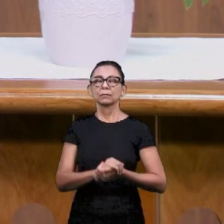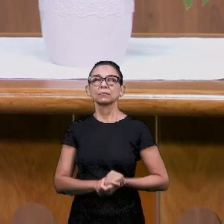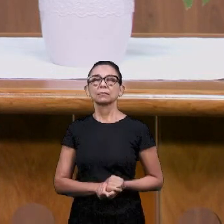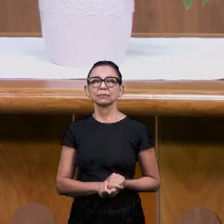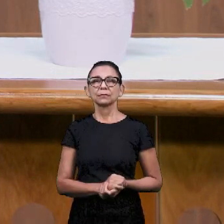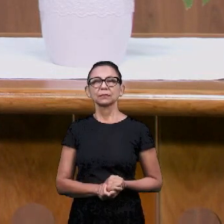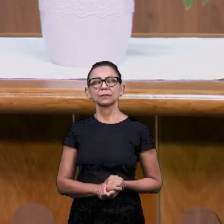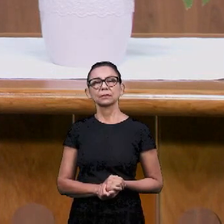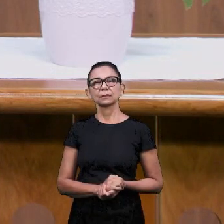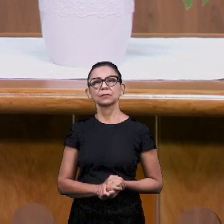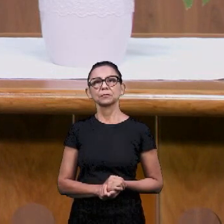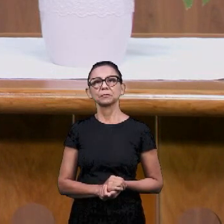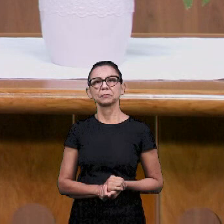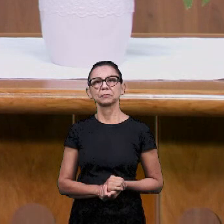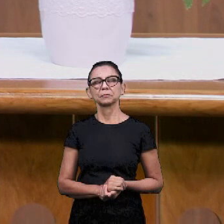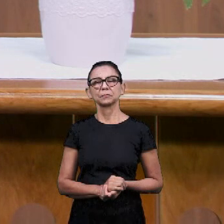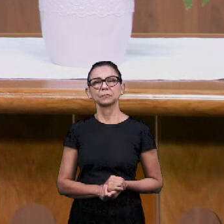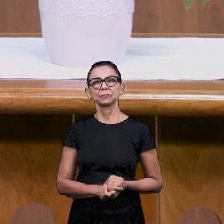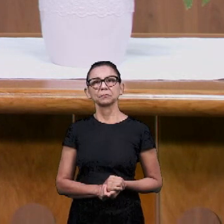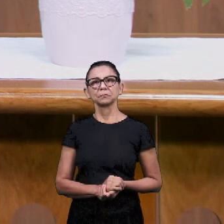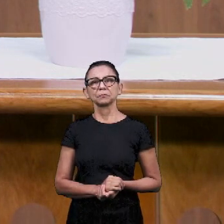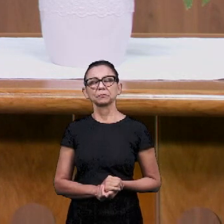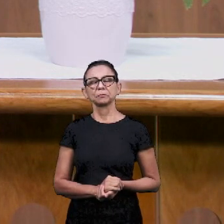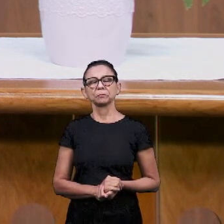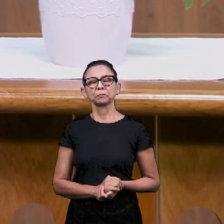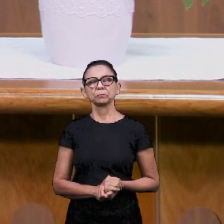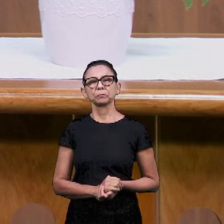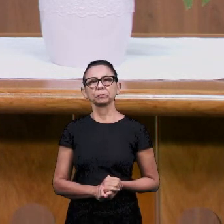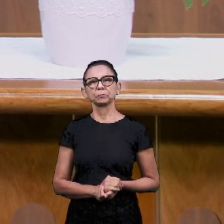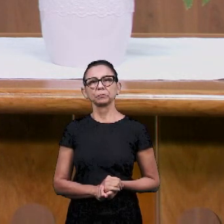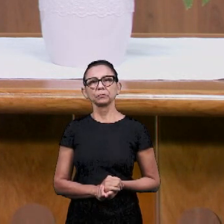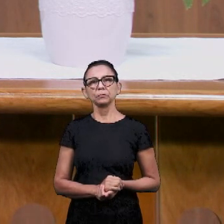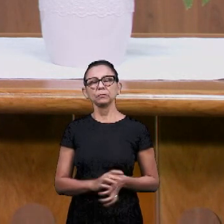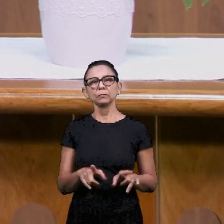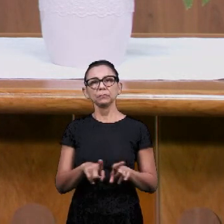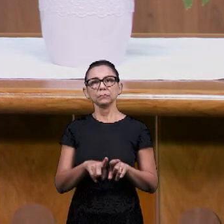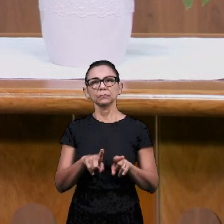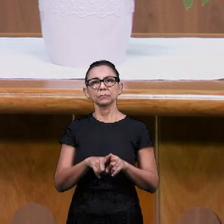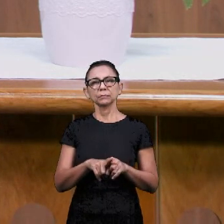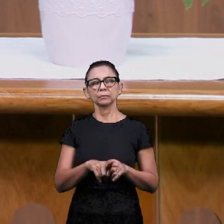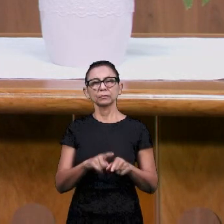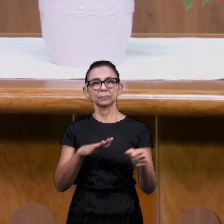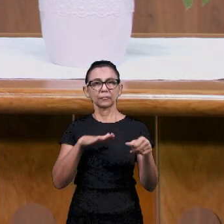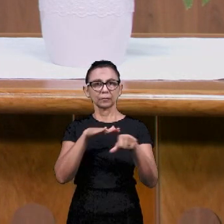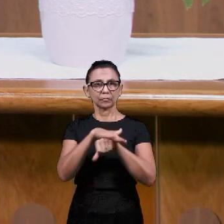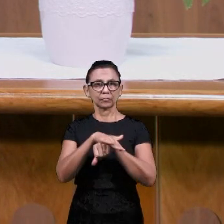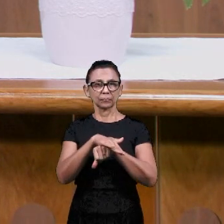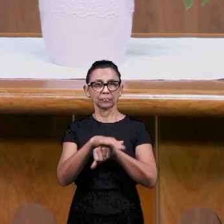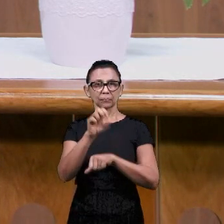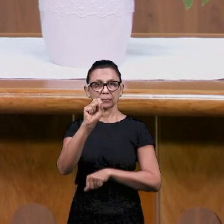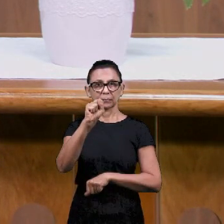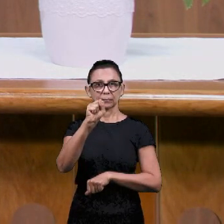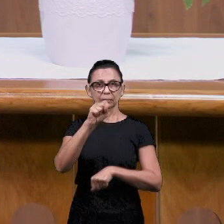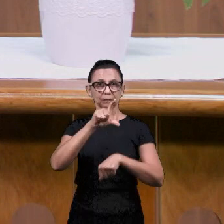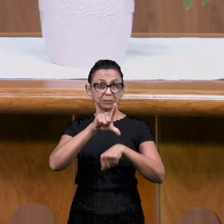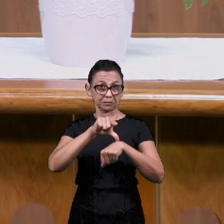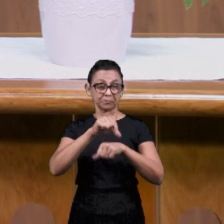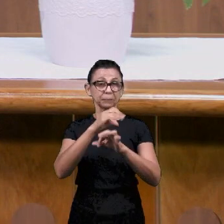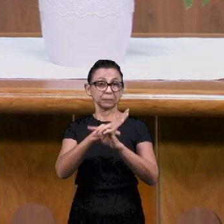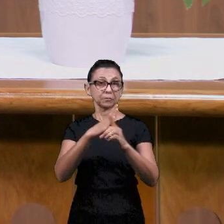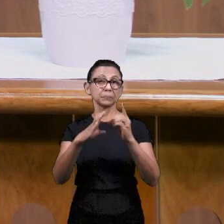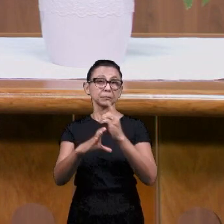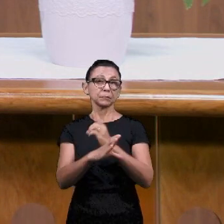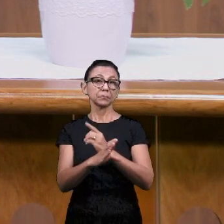dans une formation à 15 heures du Brésil. Et naturellement, le soir, 20 heures du Brésil, nous allons voir le culte qui est transmis ici par notre